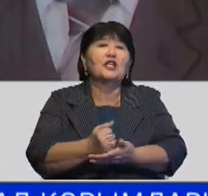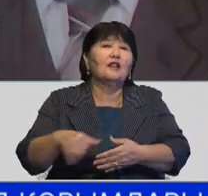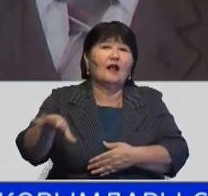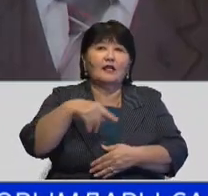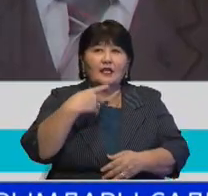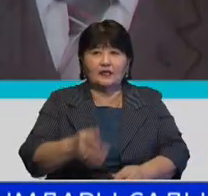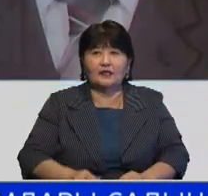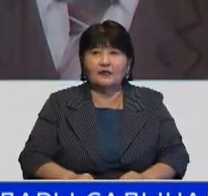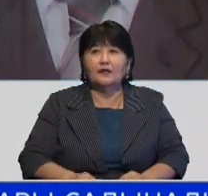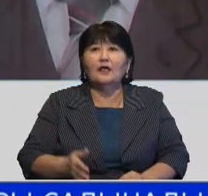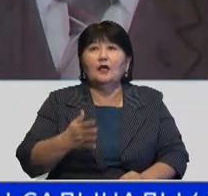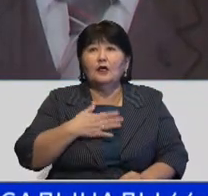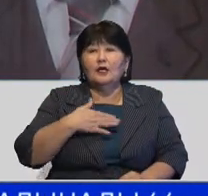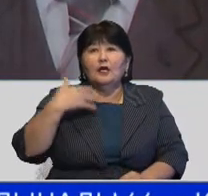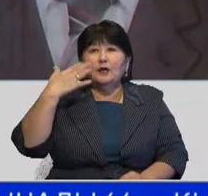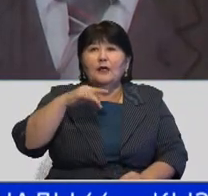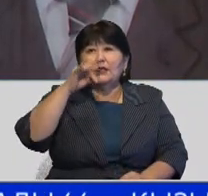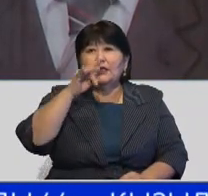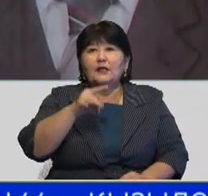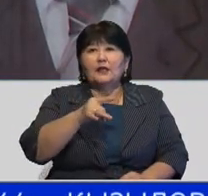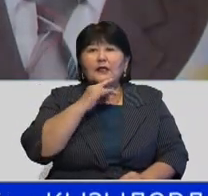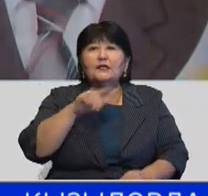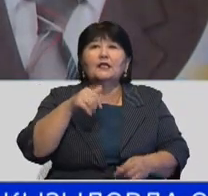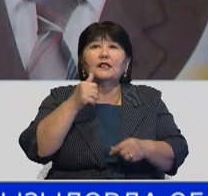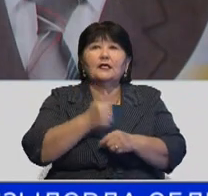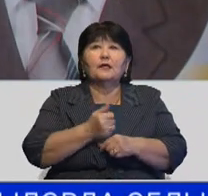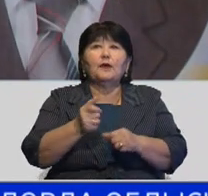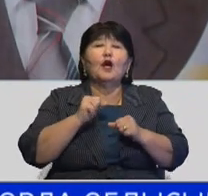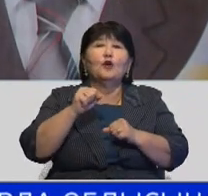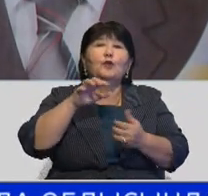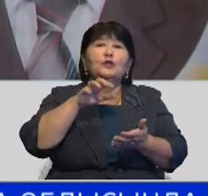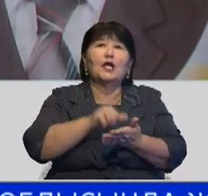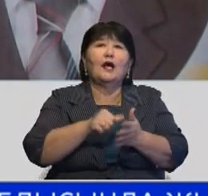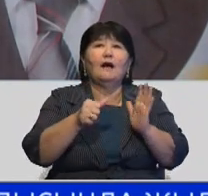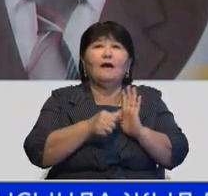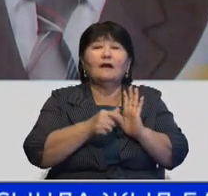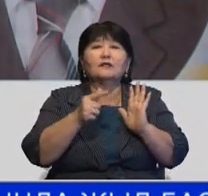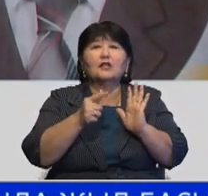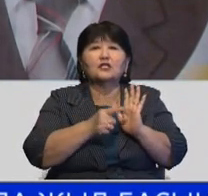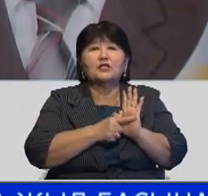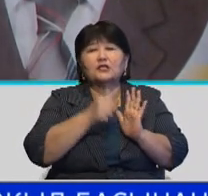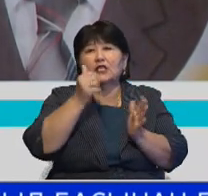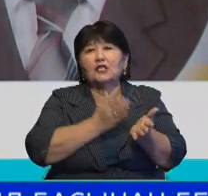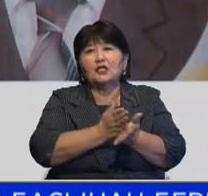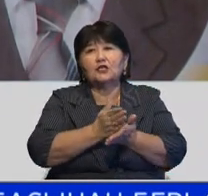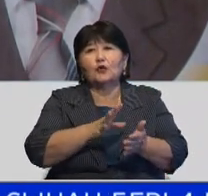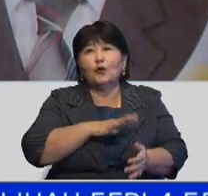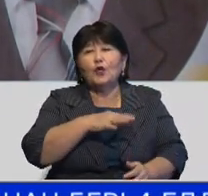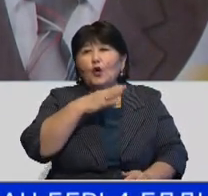отыр. Біздің мақсатымыз қазақ туын желбірету, ең бастысы боксқа айналсатқан 6-7-ден астам уақыт